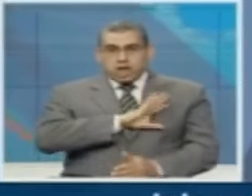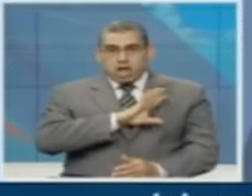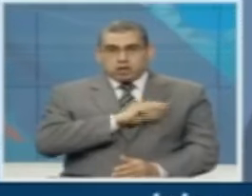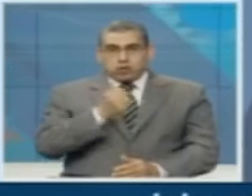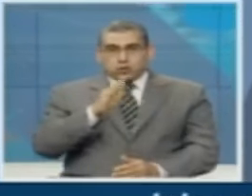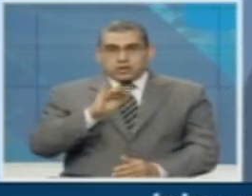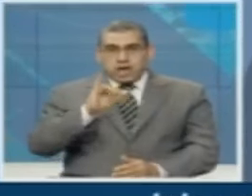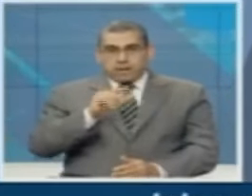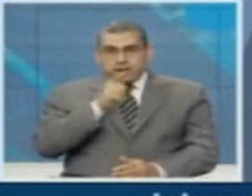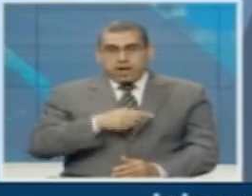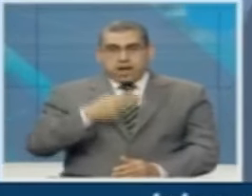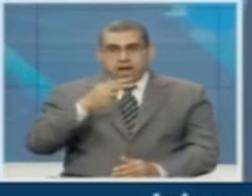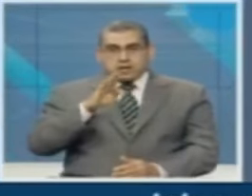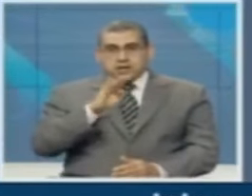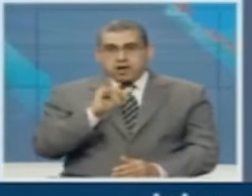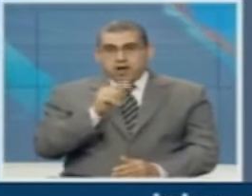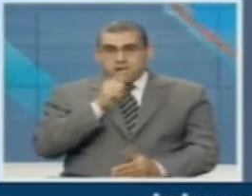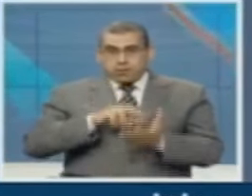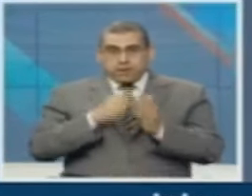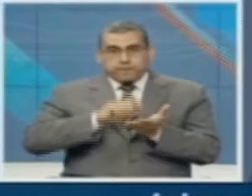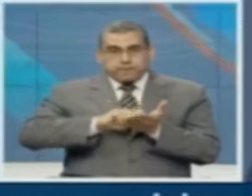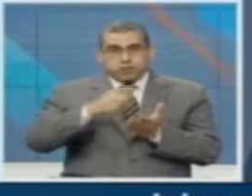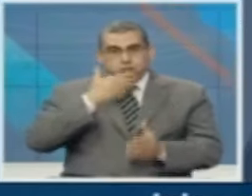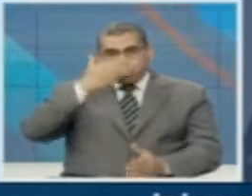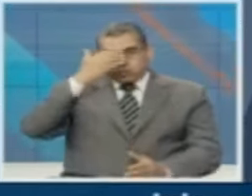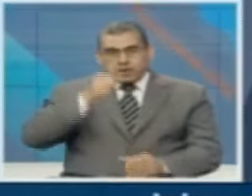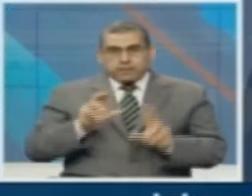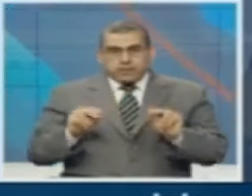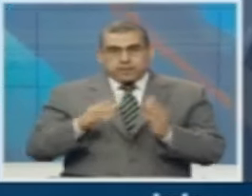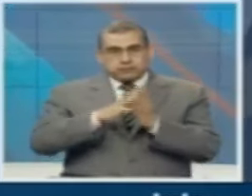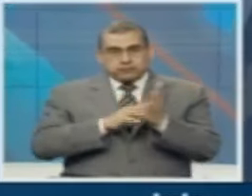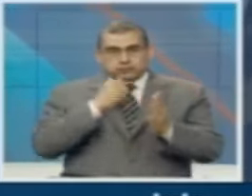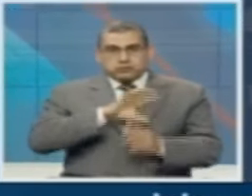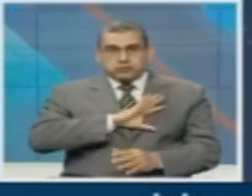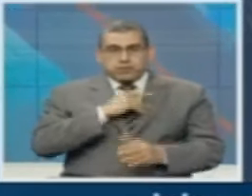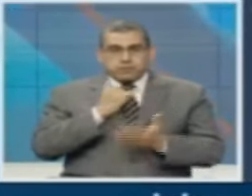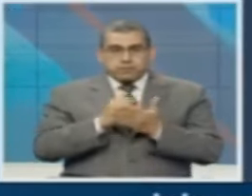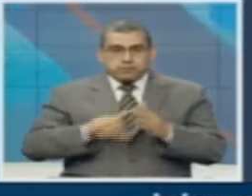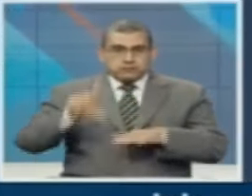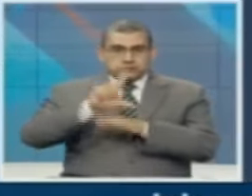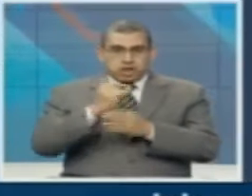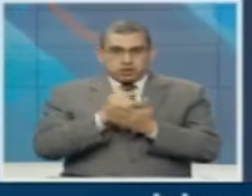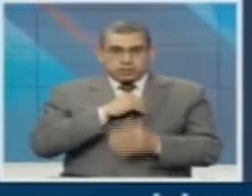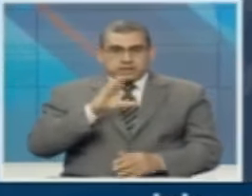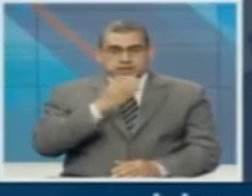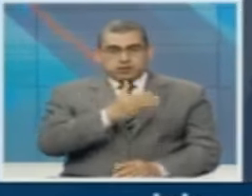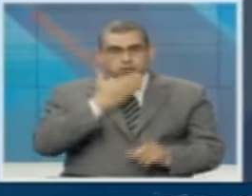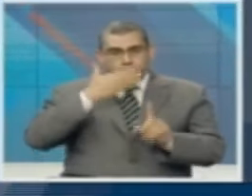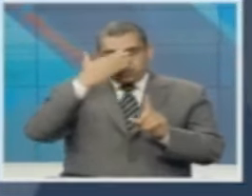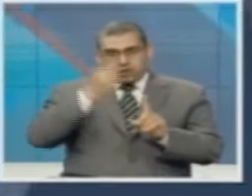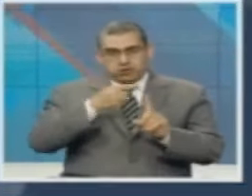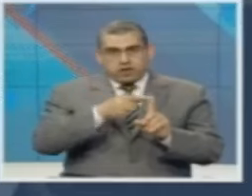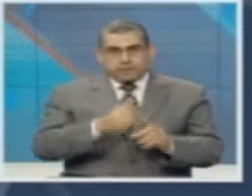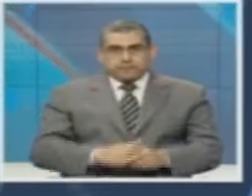المسلحة الفريق أسامة عسكر برقية تهنئة مماثلة لرئيس الجمهورية القائد الأعلى للقوات المسلحة